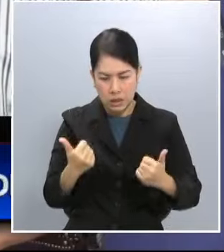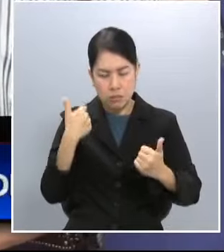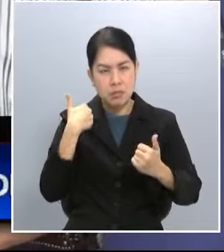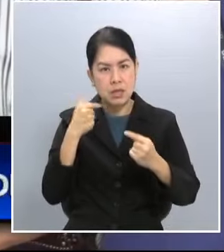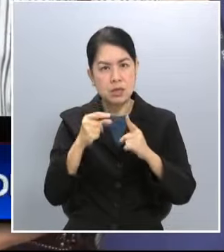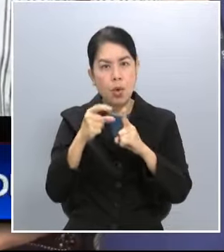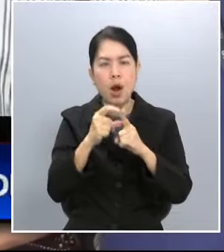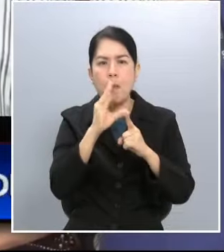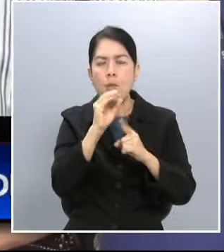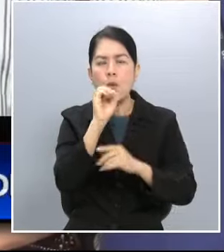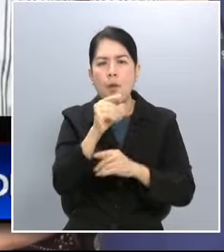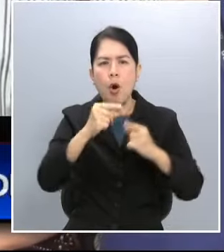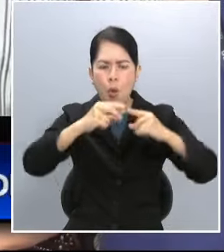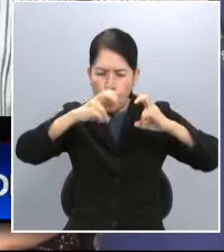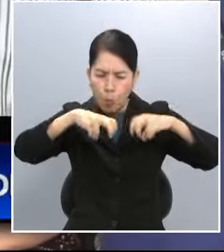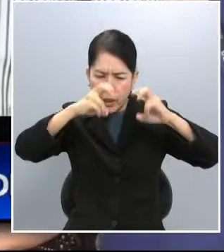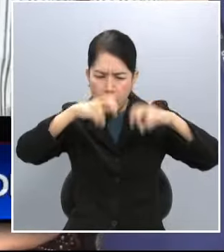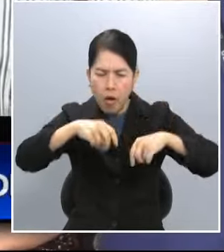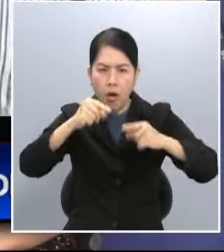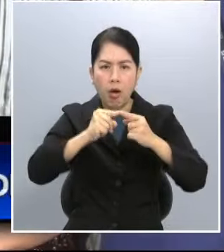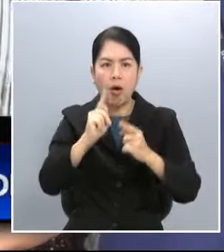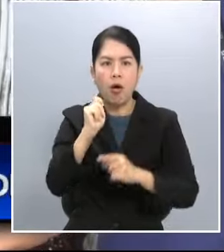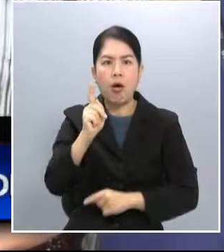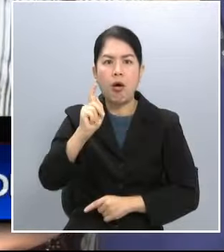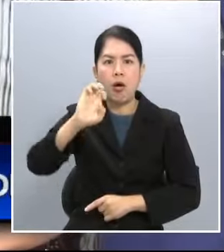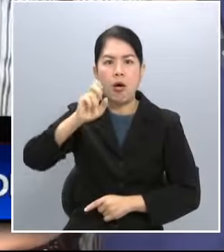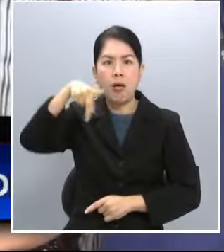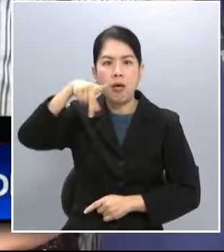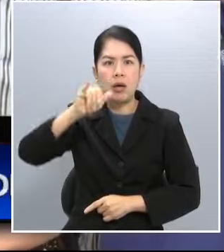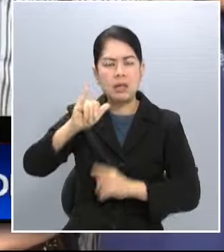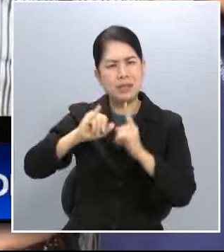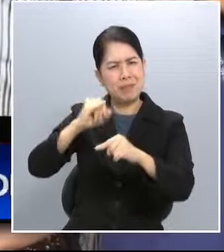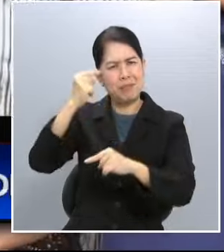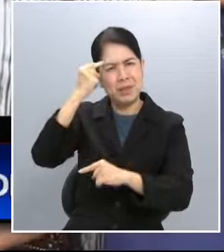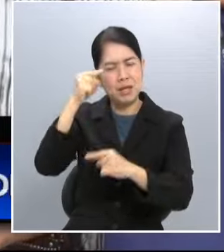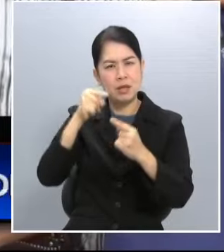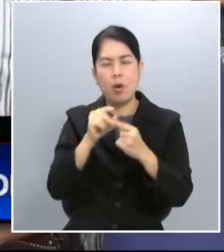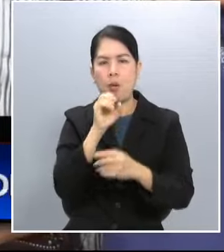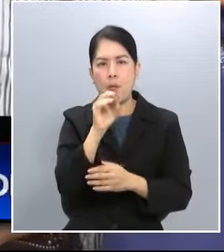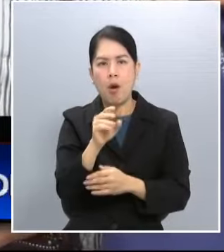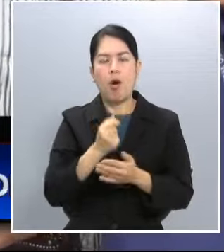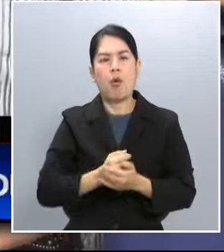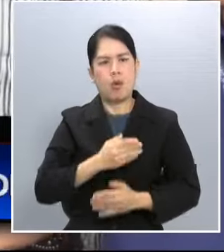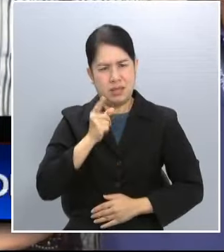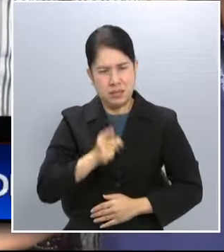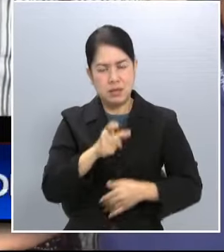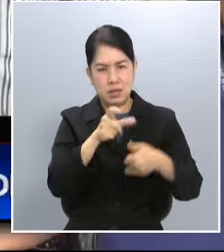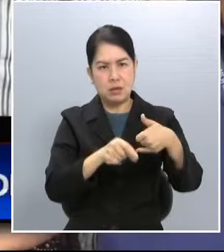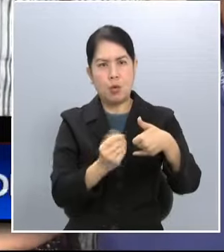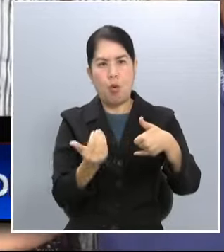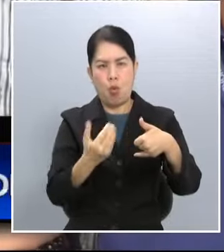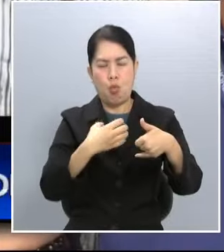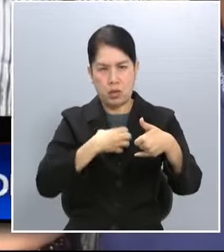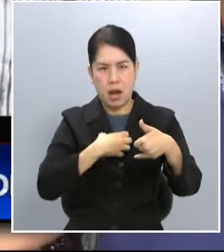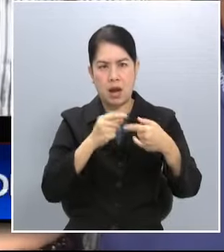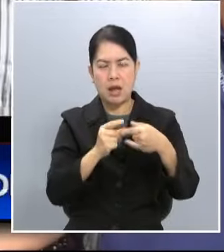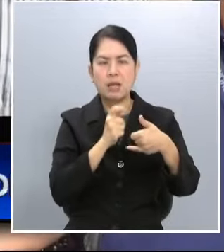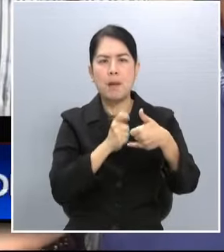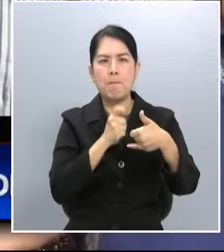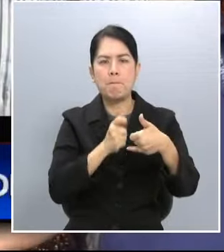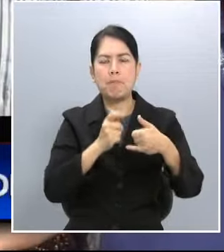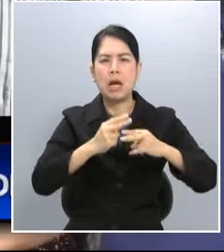ะน้องจะให้สัมภาษณ์เองแล้วน้องมีการทำบันทึกข้อตกลงมาด้วยนะคะว่าจะให้สัมภาษณ์เองแต่ดูแล้วเนี่ยนะคะด้วยสถานการณ์ต